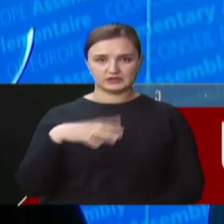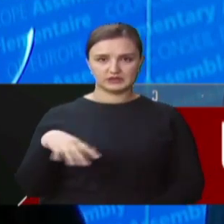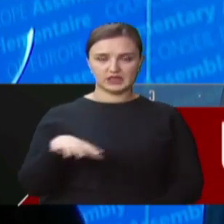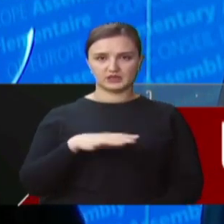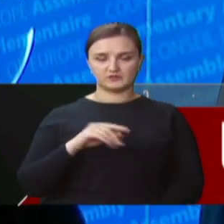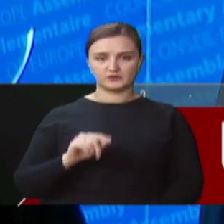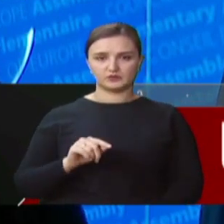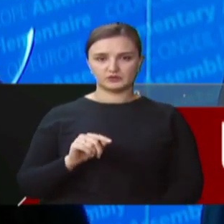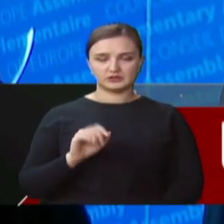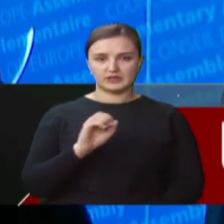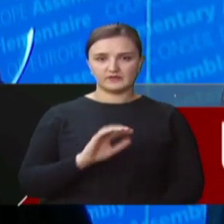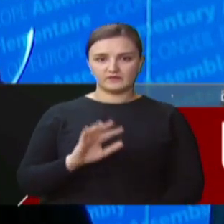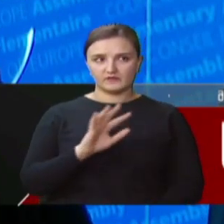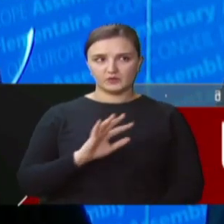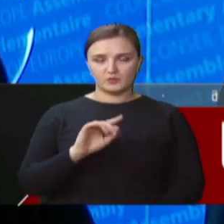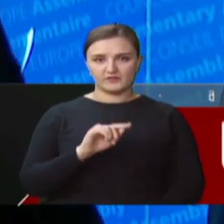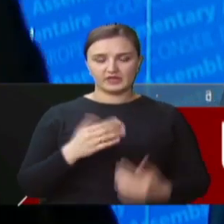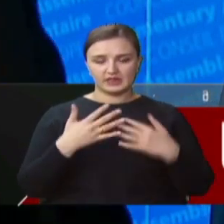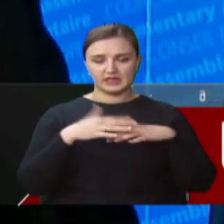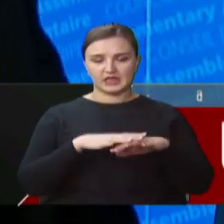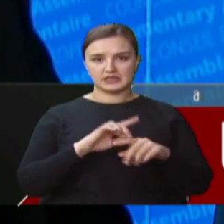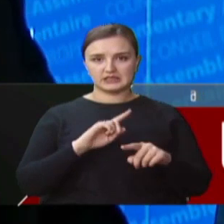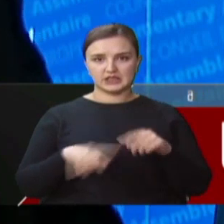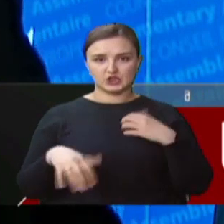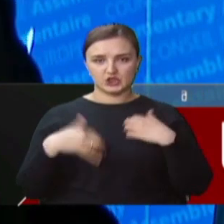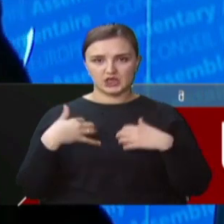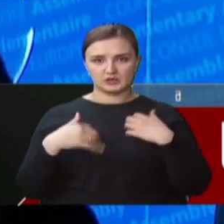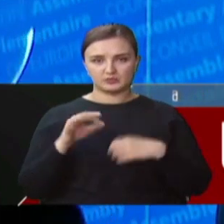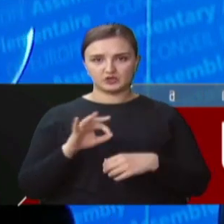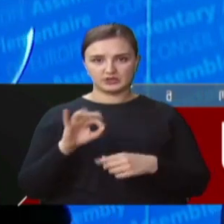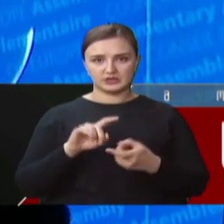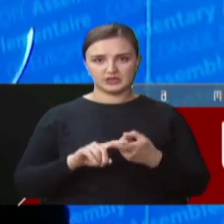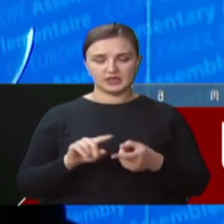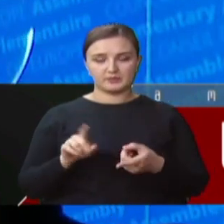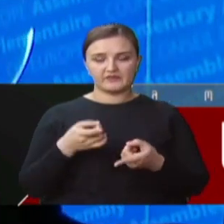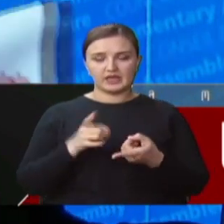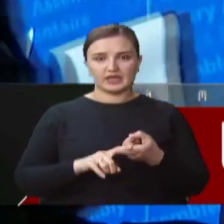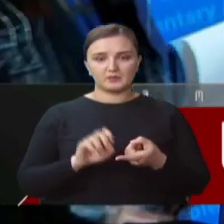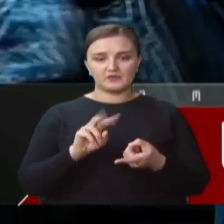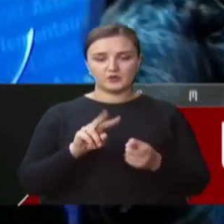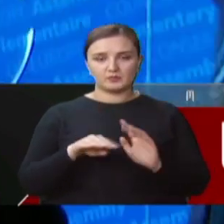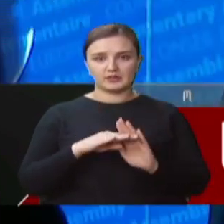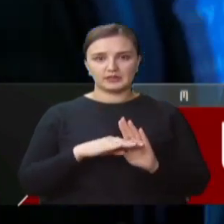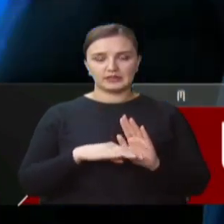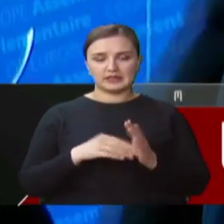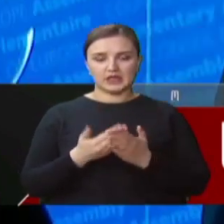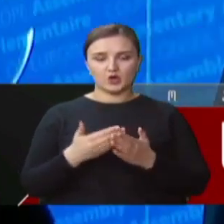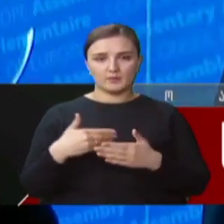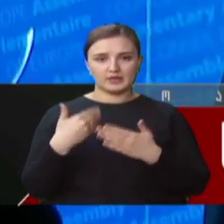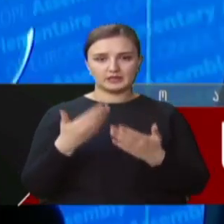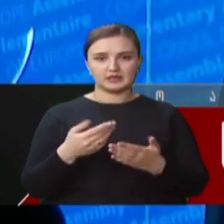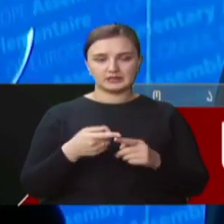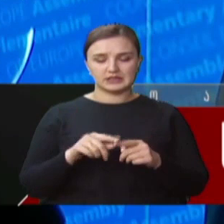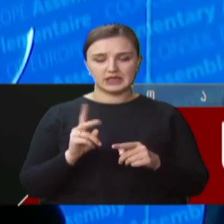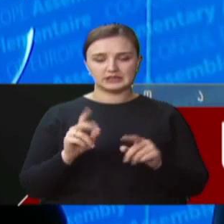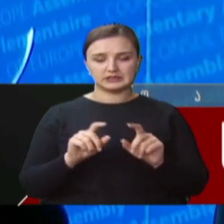საქართველოს ევროკავშირში ინტეგრაციის დაჩქარების შესახებ. ეს ეხება 12 რეკომენდაციას, ეს ეხება კანდიდატის